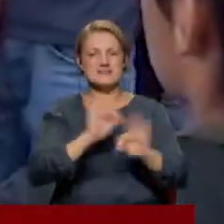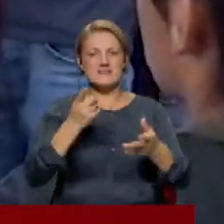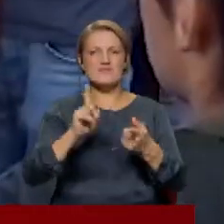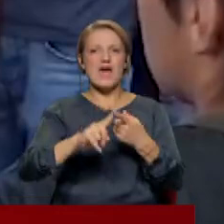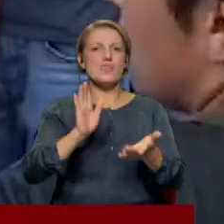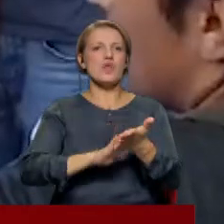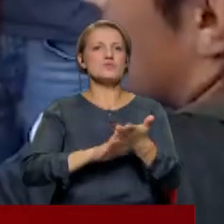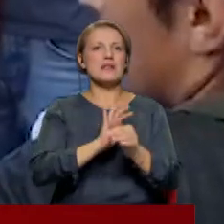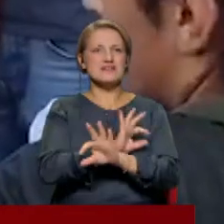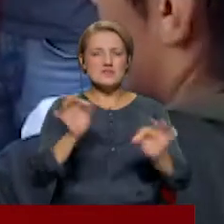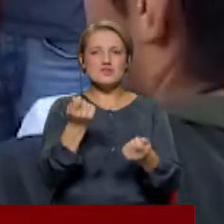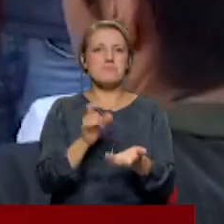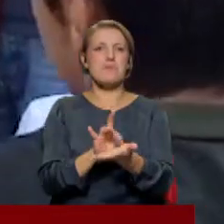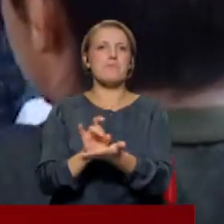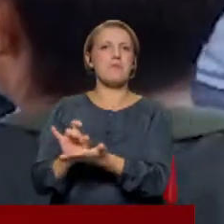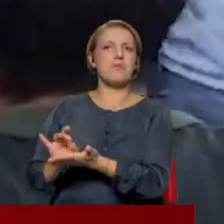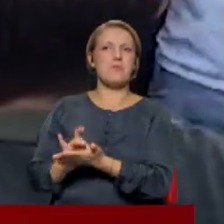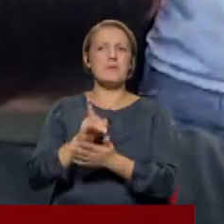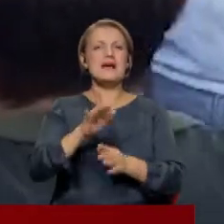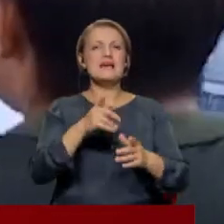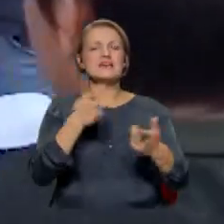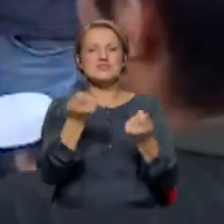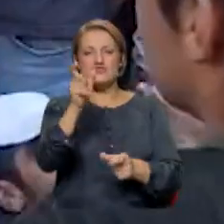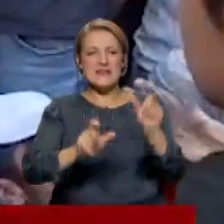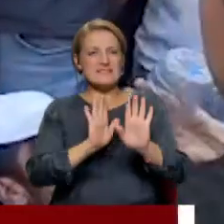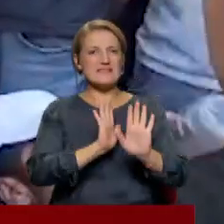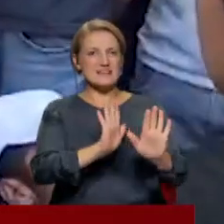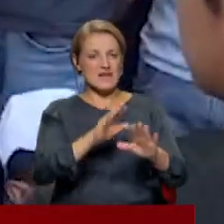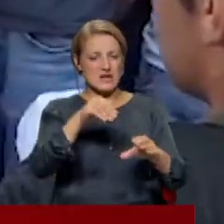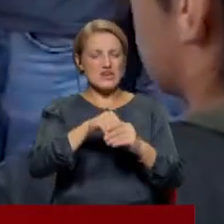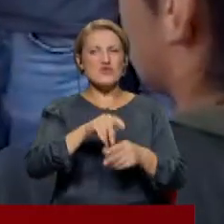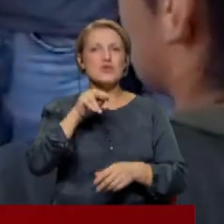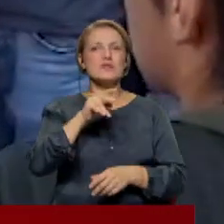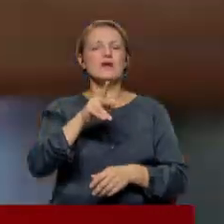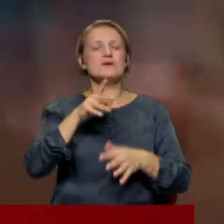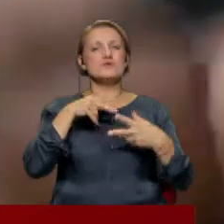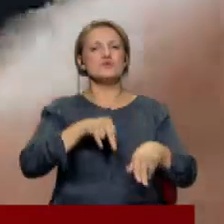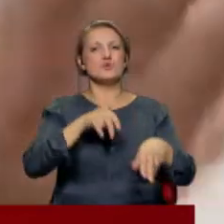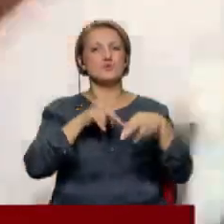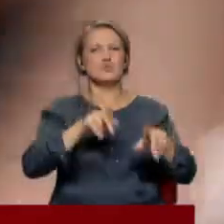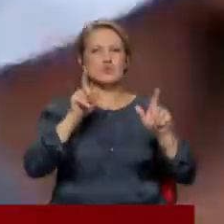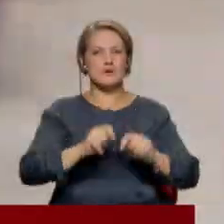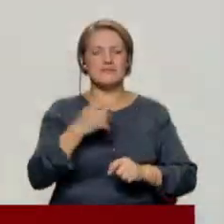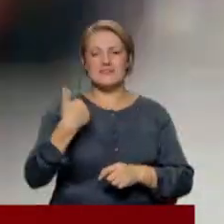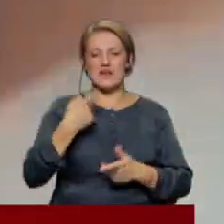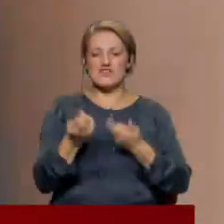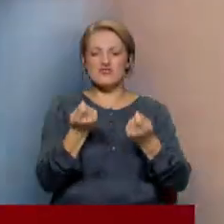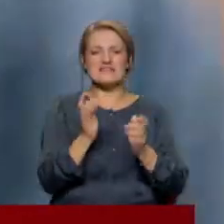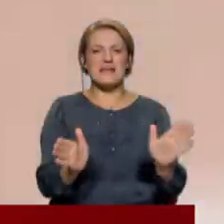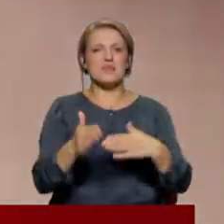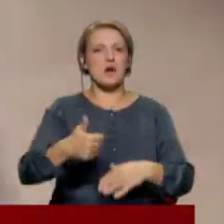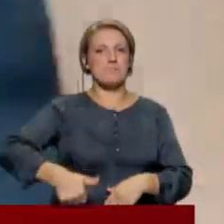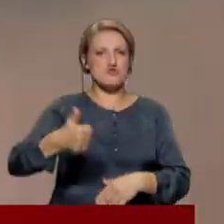tazminatsız işten atıldı. Tekstil işçilerine destek için düzenlenen yürüyüşe katılan Birleşik Tekstil Dokuma ve Deri İşçileri